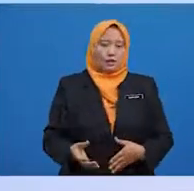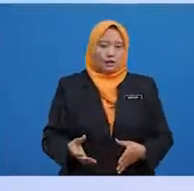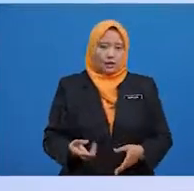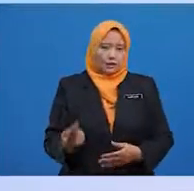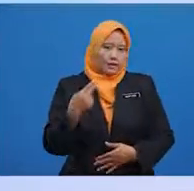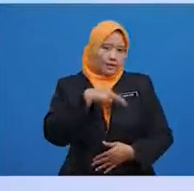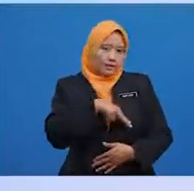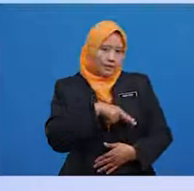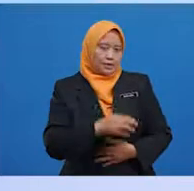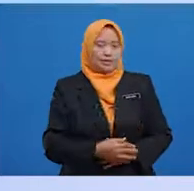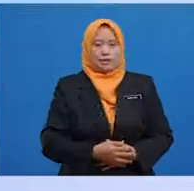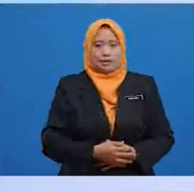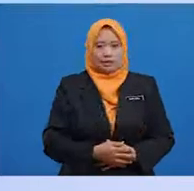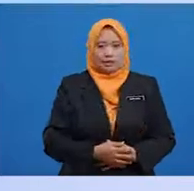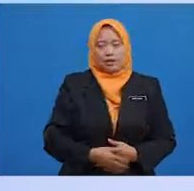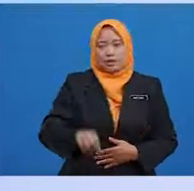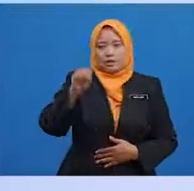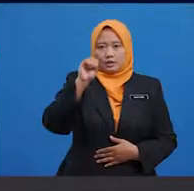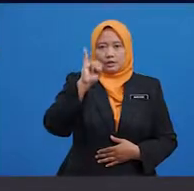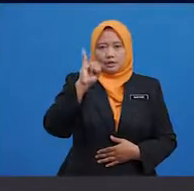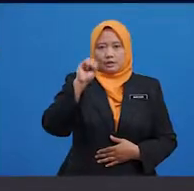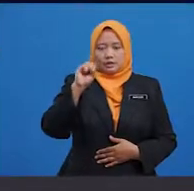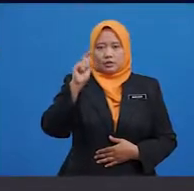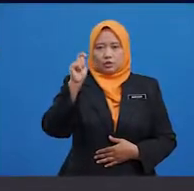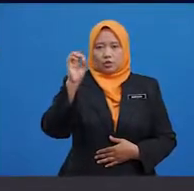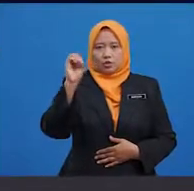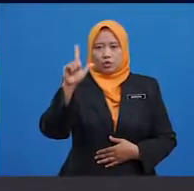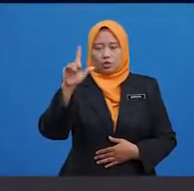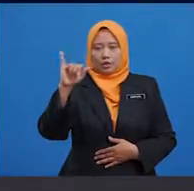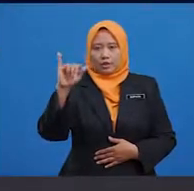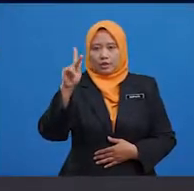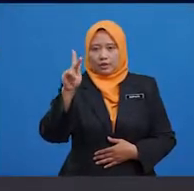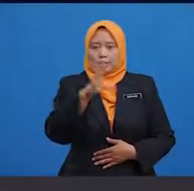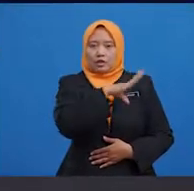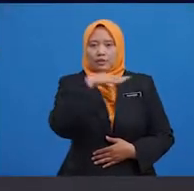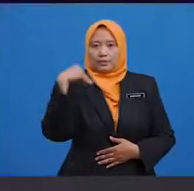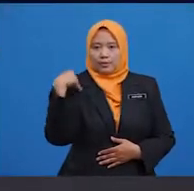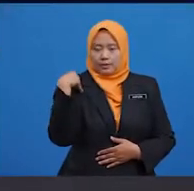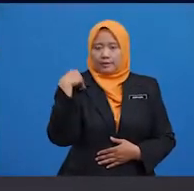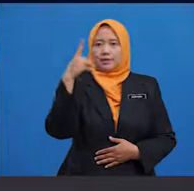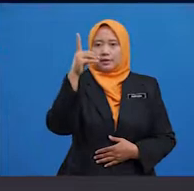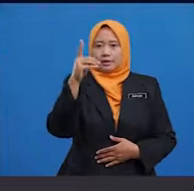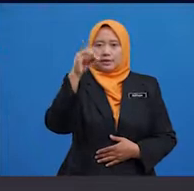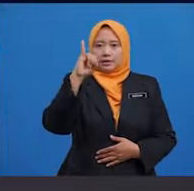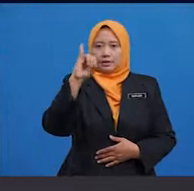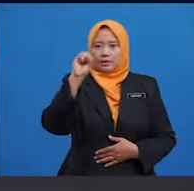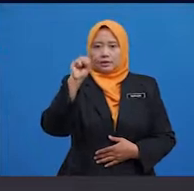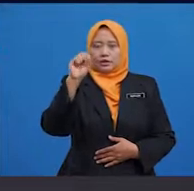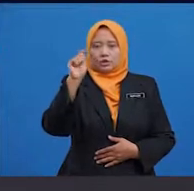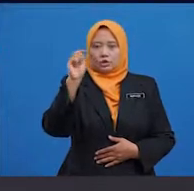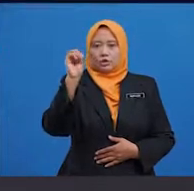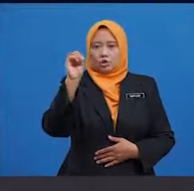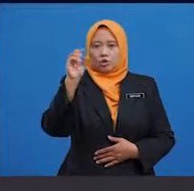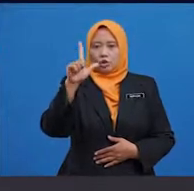dipanggil sistolik dan diastolik. Baiklah, pelajar. Apakah yang dimaksudkan dengan